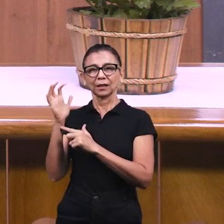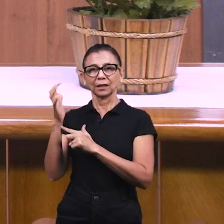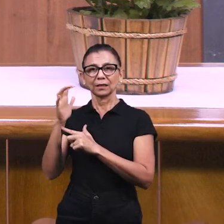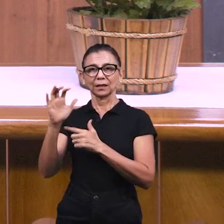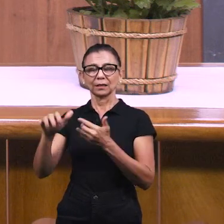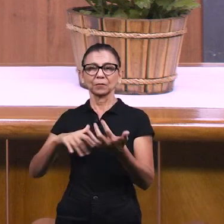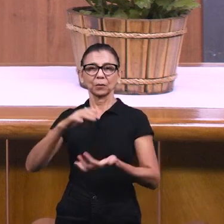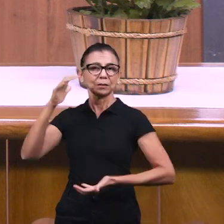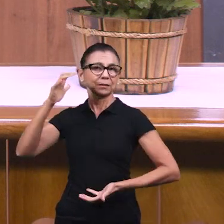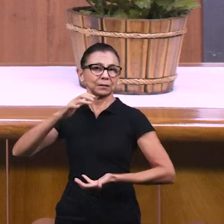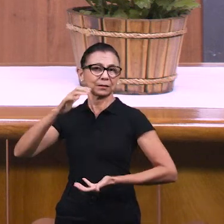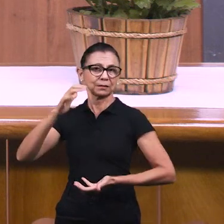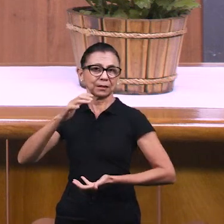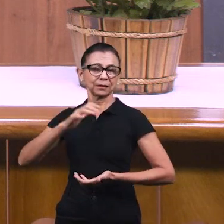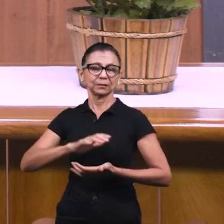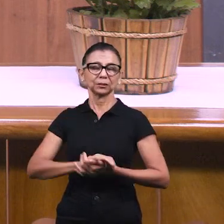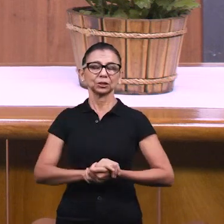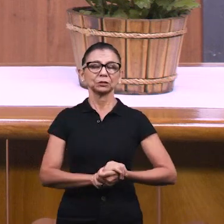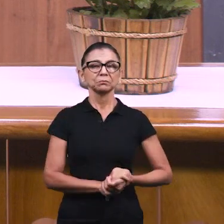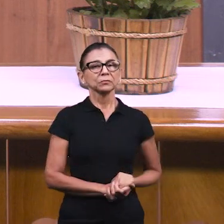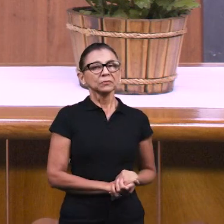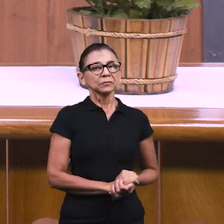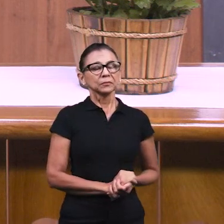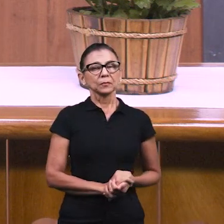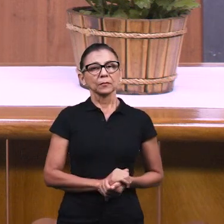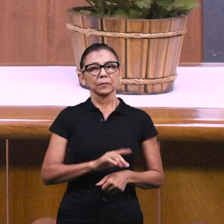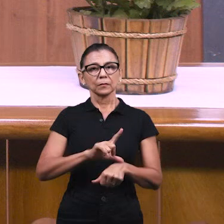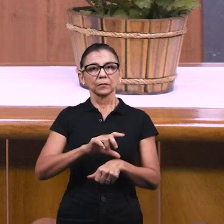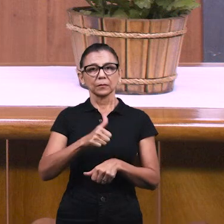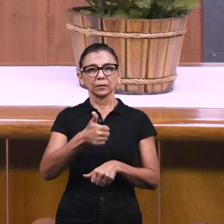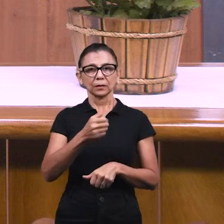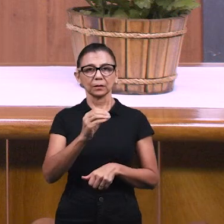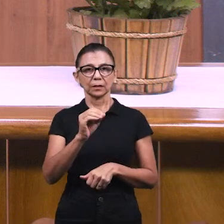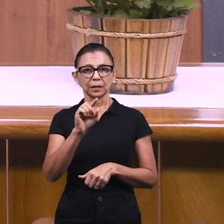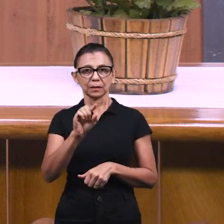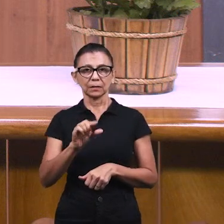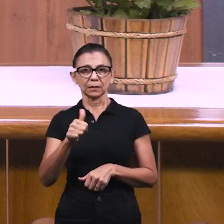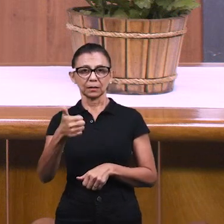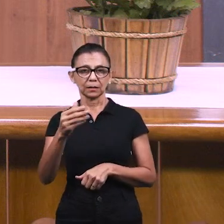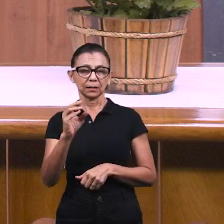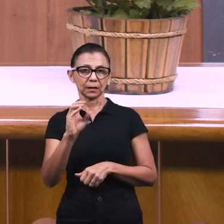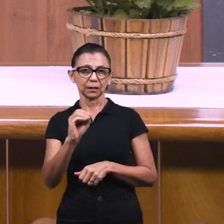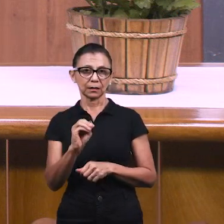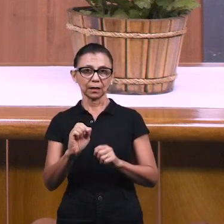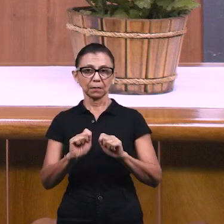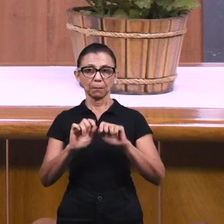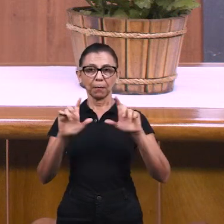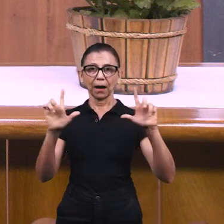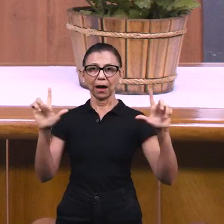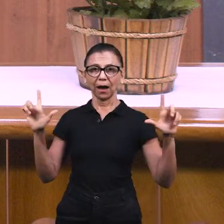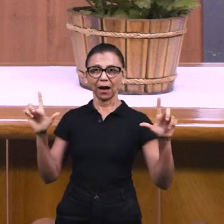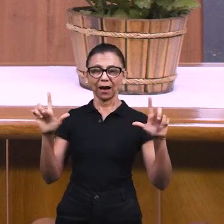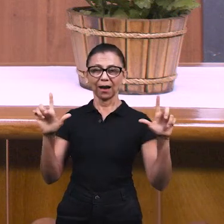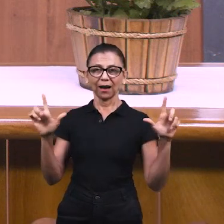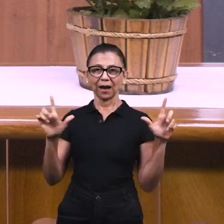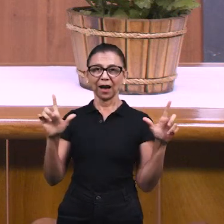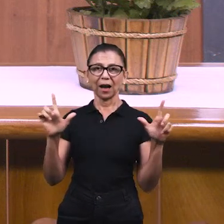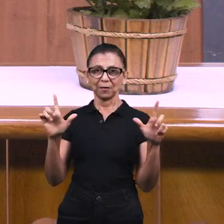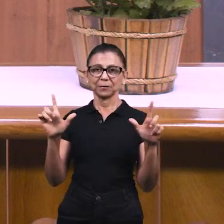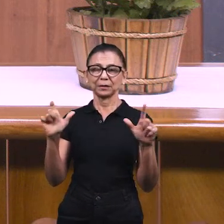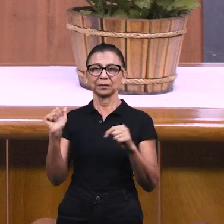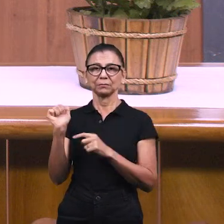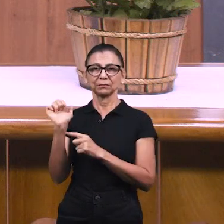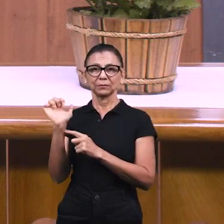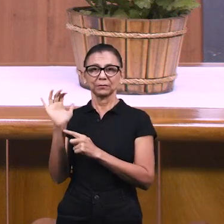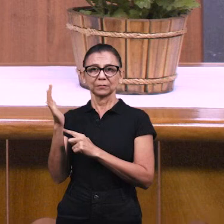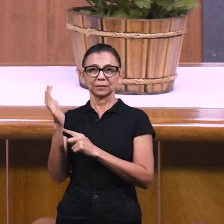de transmission via satellite, et à partir de 10h10, les systèmes vont être allumés. Mais en plus